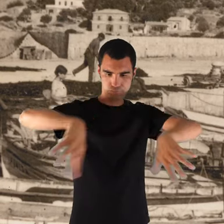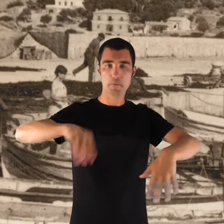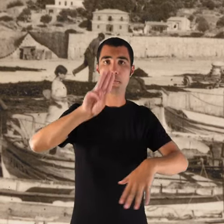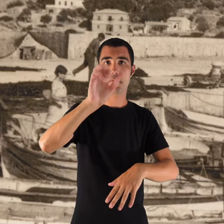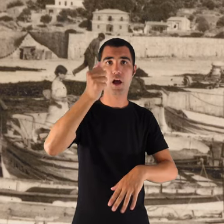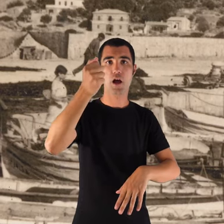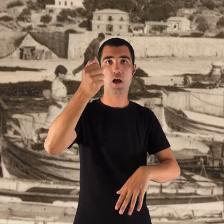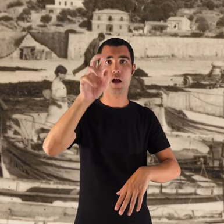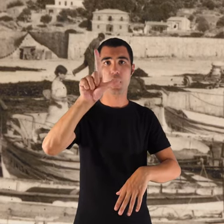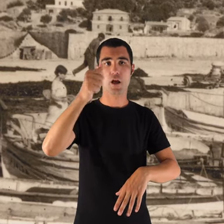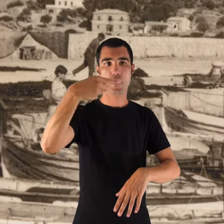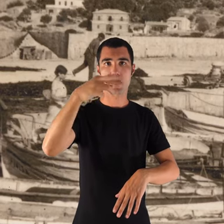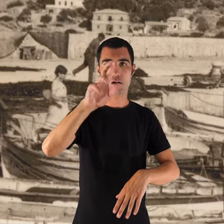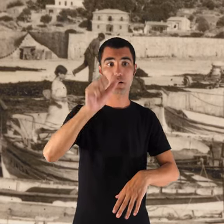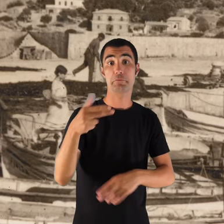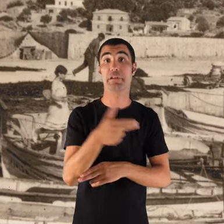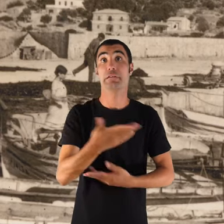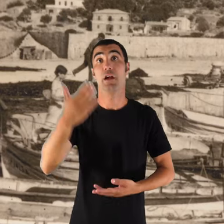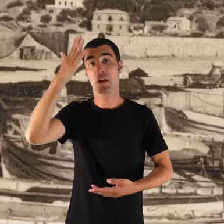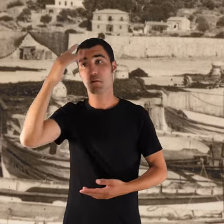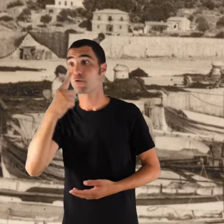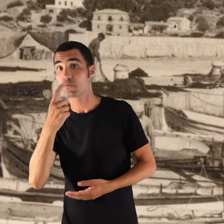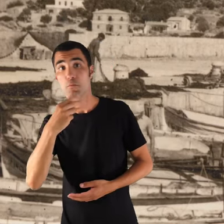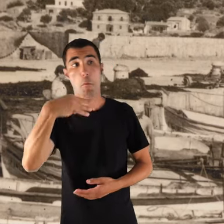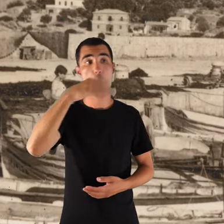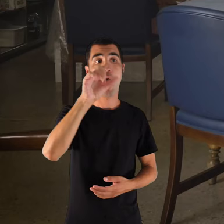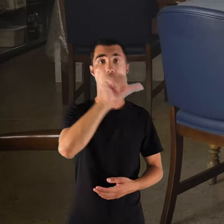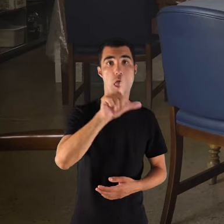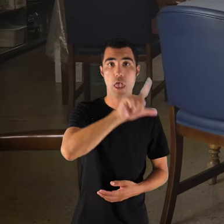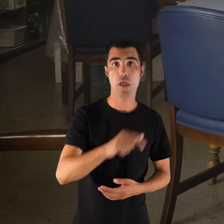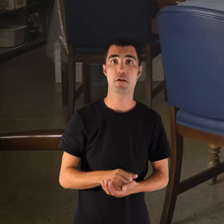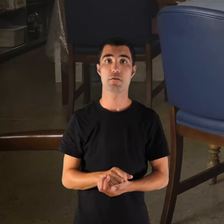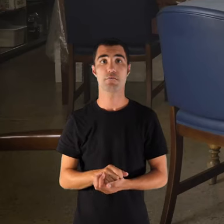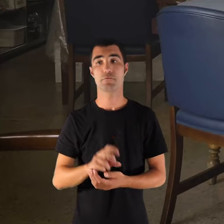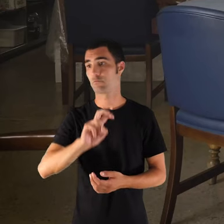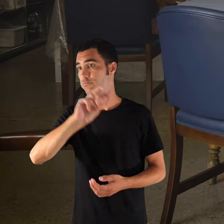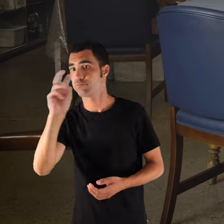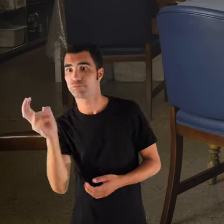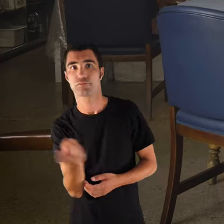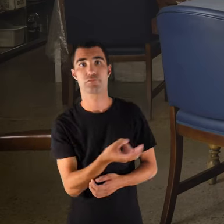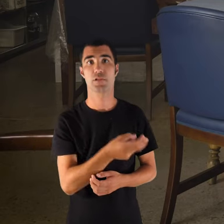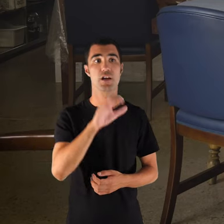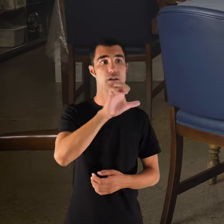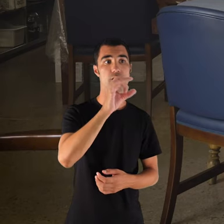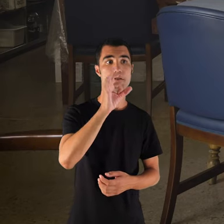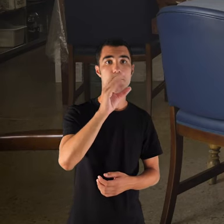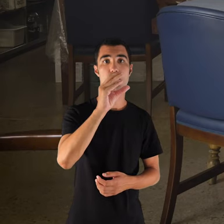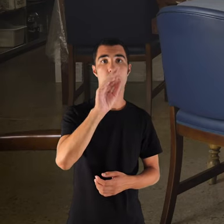havia res més. Quin peix? Pues carrotjos, molls, pagells,